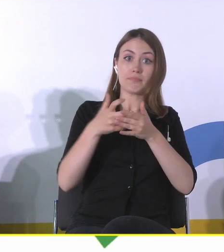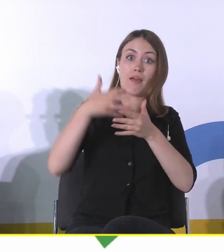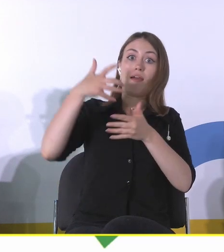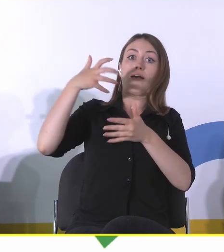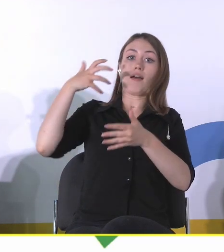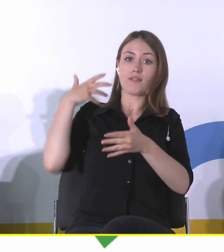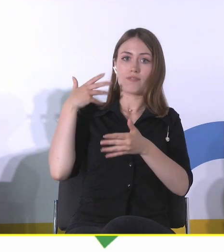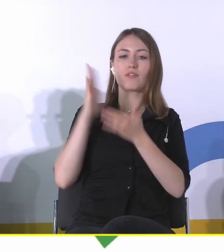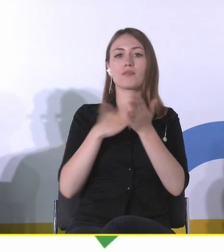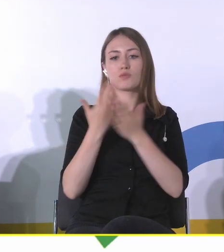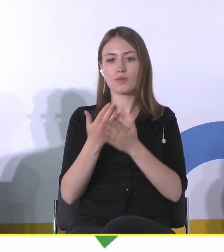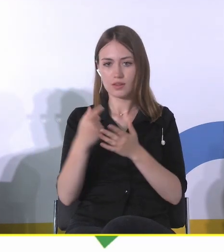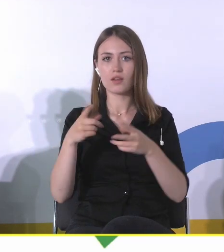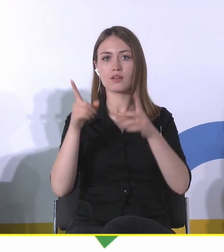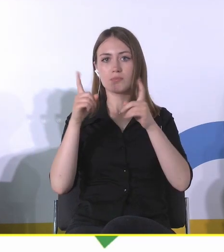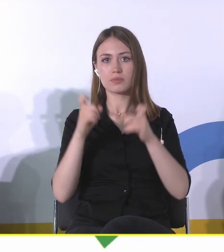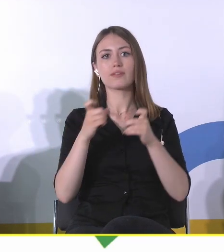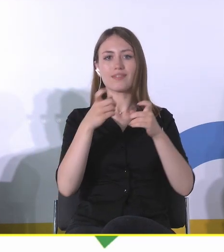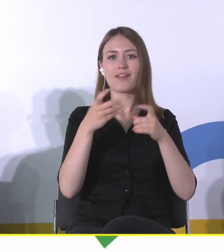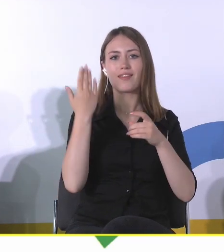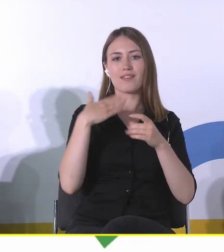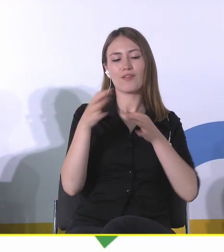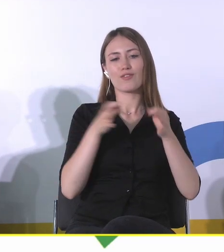tam się zaczęło od chrztu Polski i tak dalej, i tak dalej, i tak dalej.